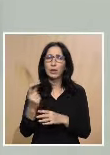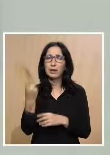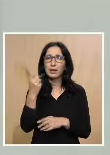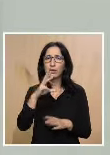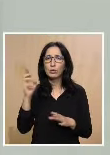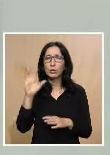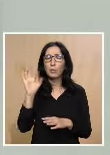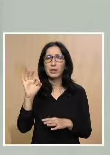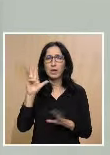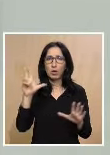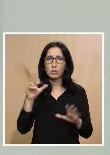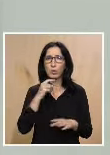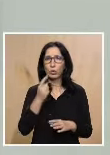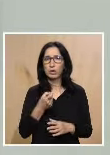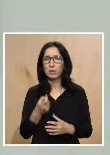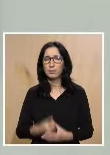година.